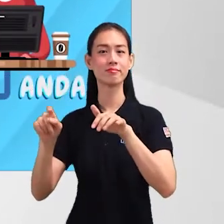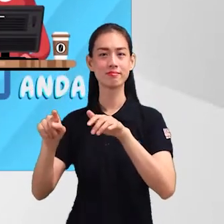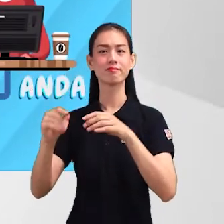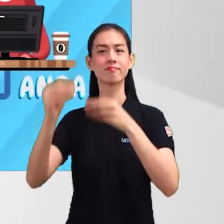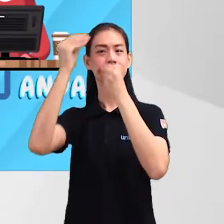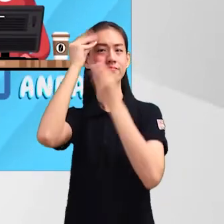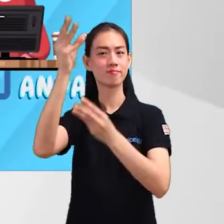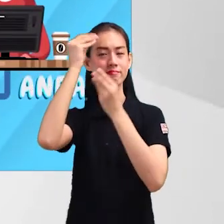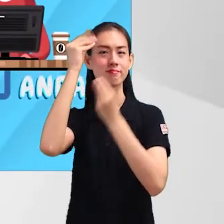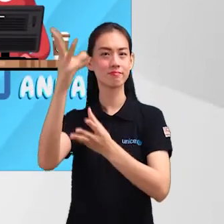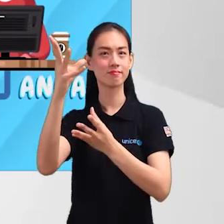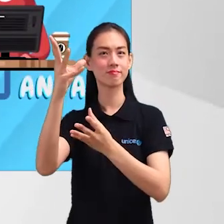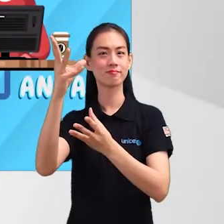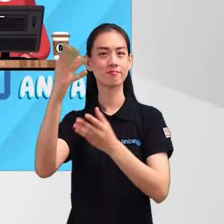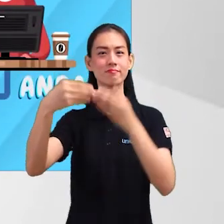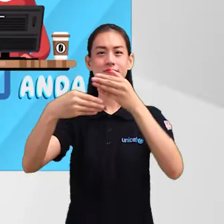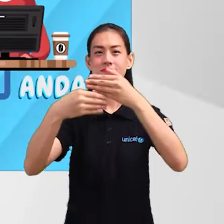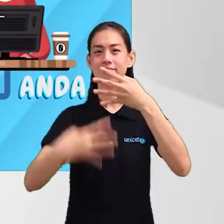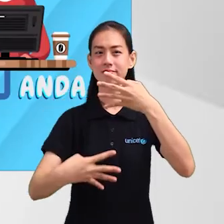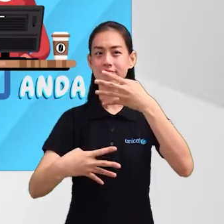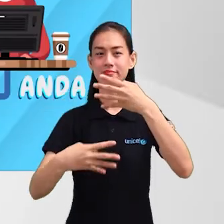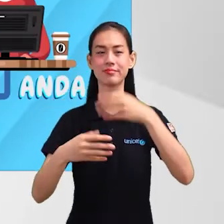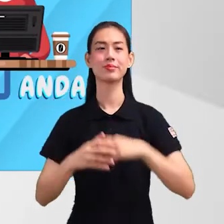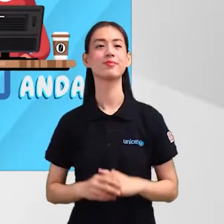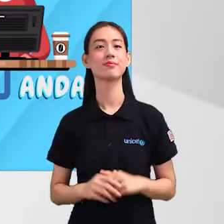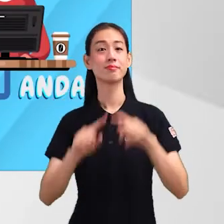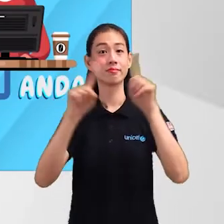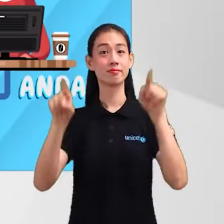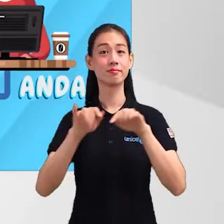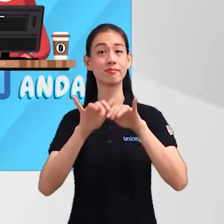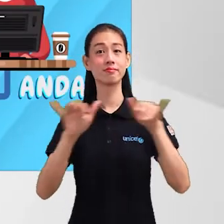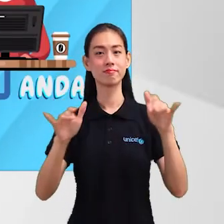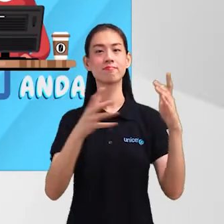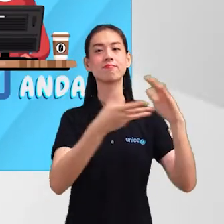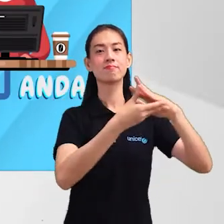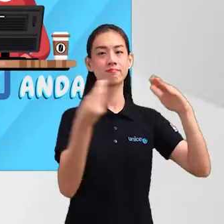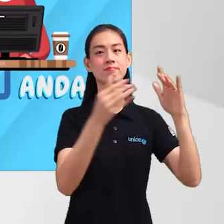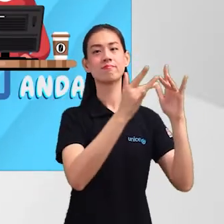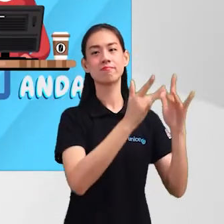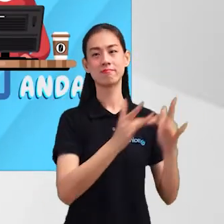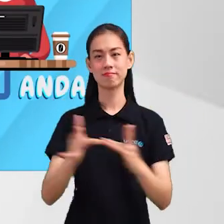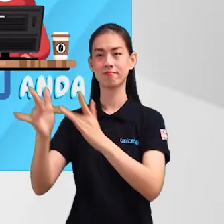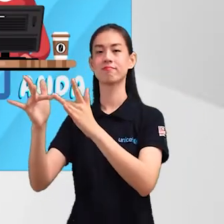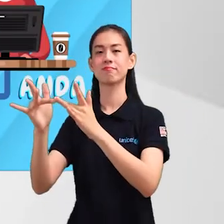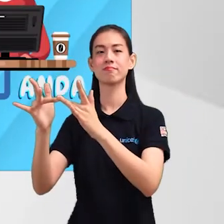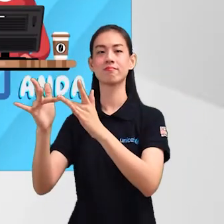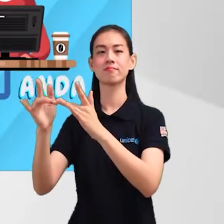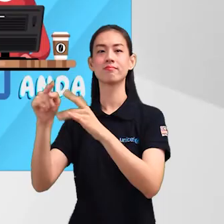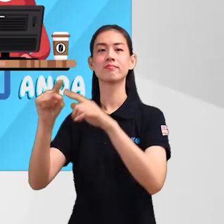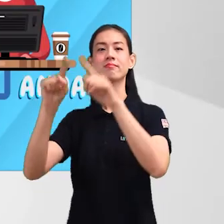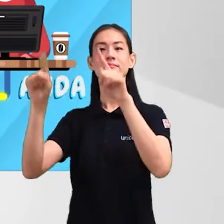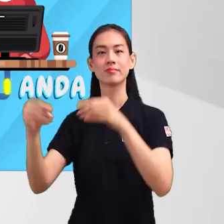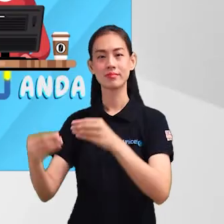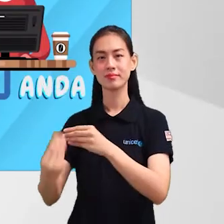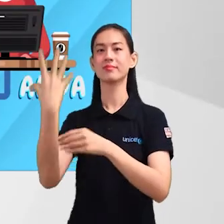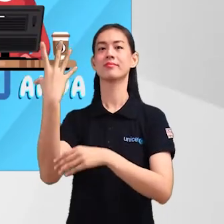komputer ataupun pelayar web yang mengandungi maklumat laman web tersebut. Komputer kita akan meminta satu salinan laman web